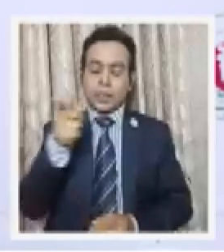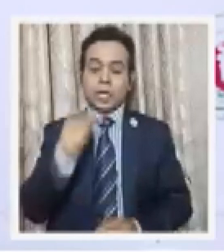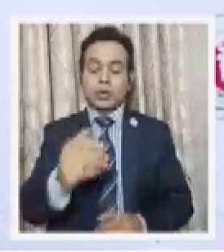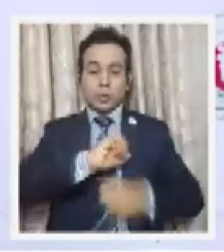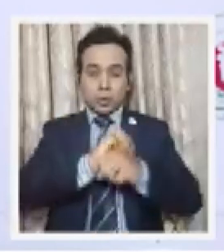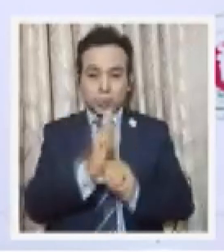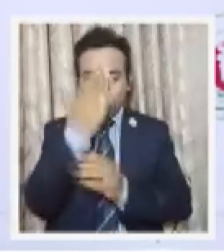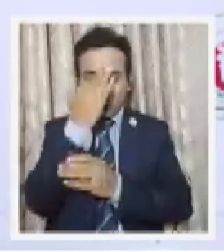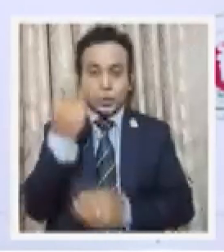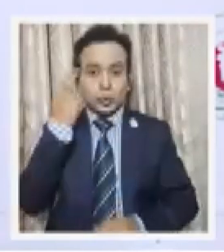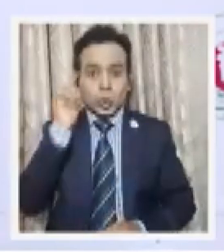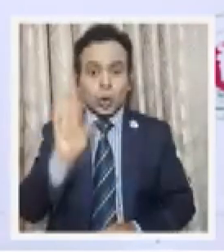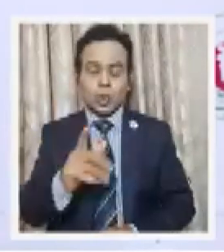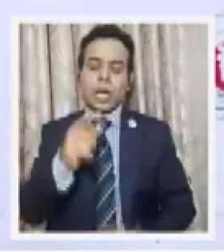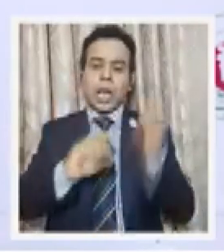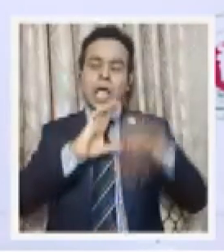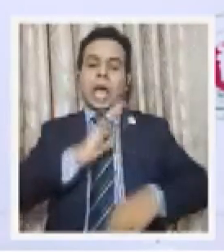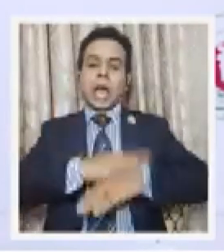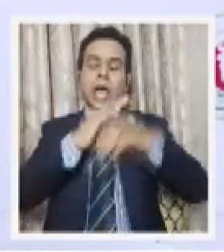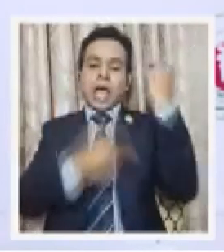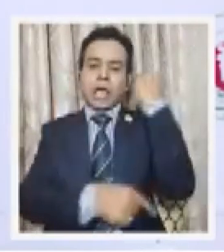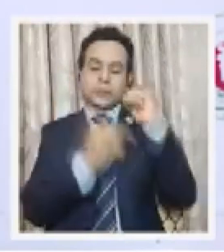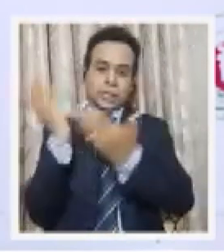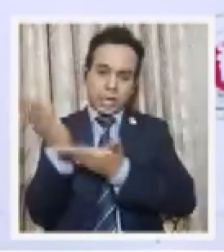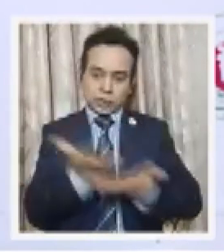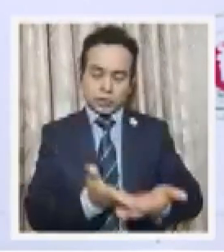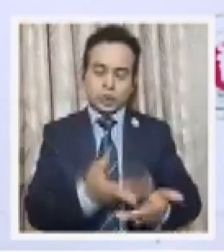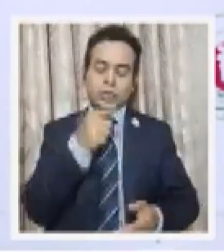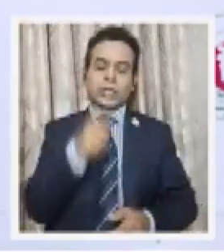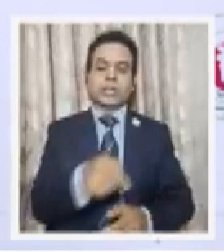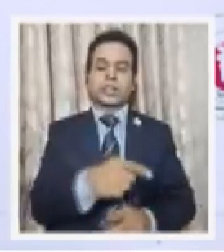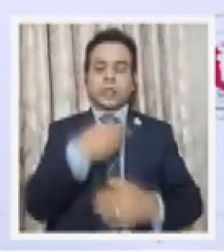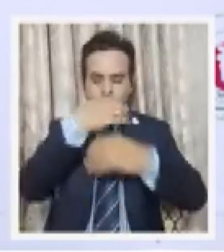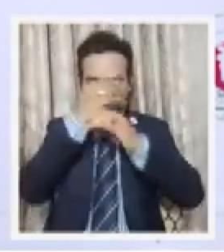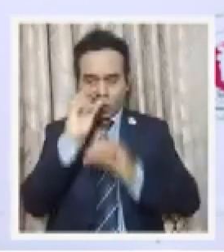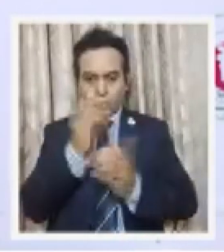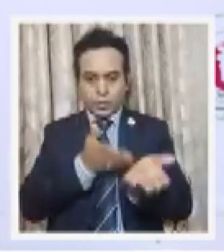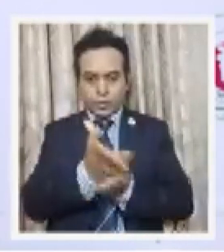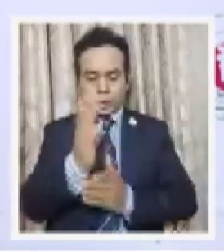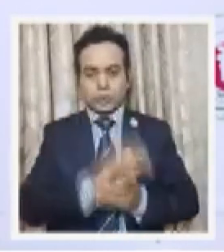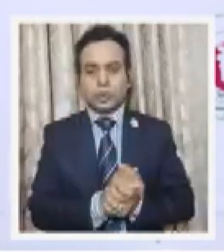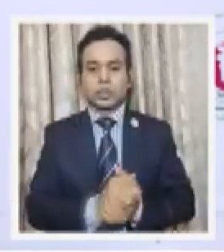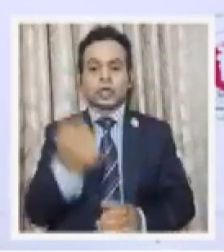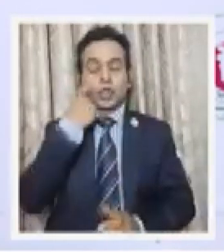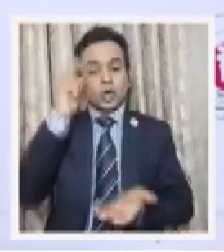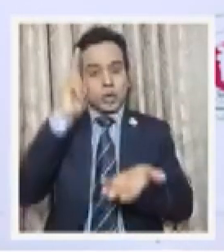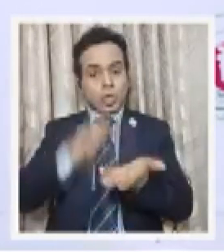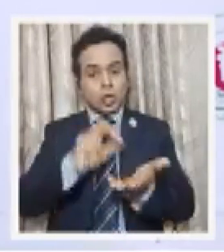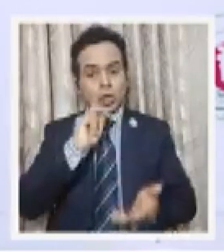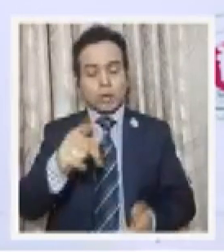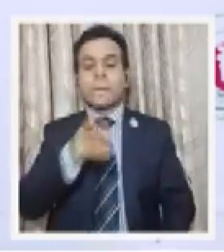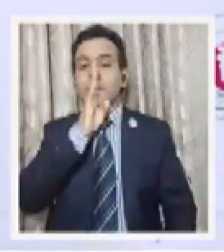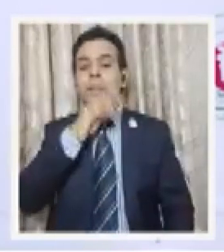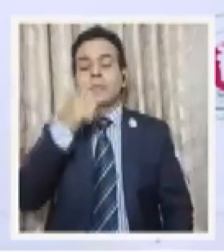ক্ষেত্রে প্রতিজনের জন্য 500 টাকা ফি দিতে হবে, এটা সরকার নির্ধারিত ফি। তাছাড়াও আপনারা